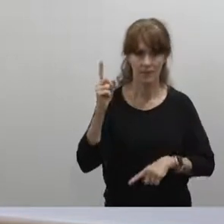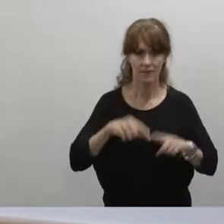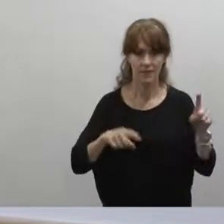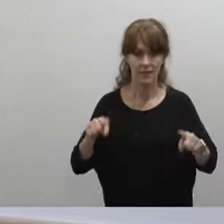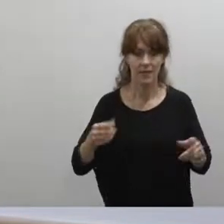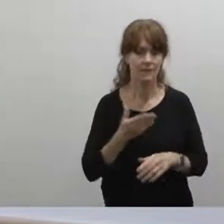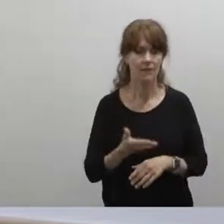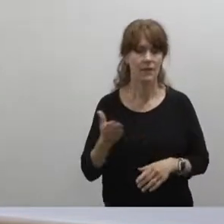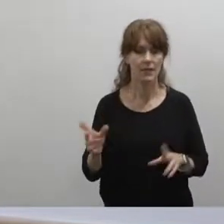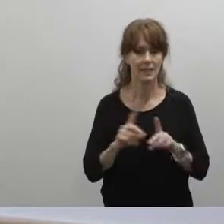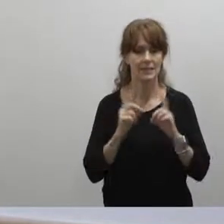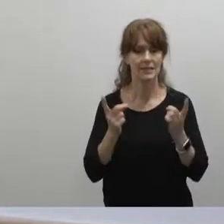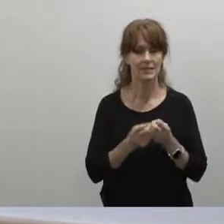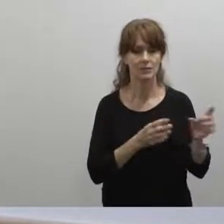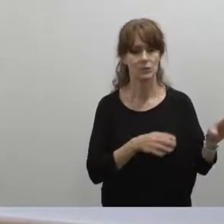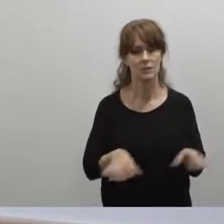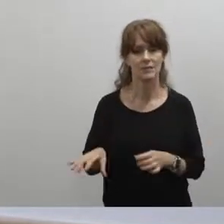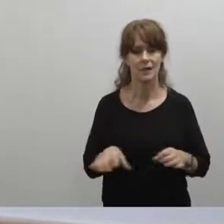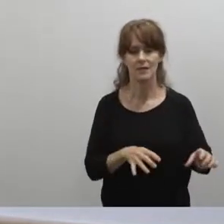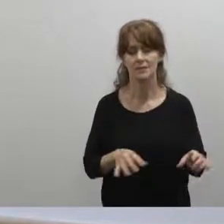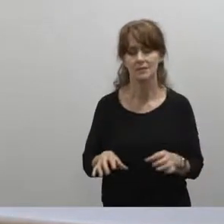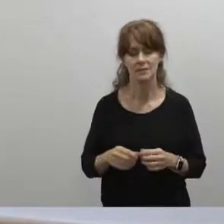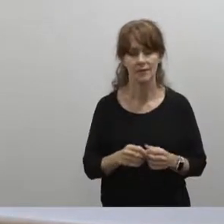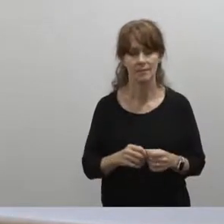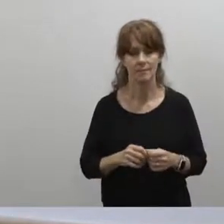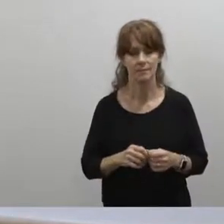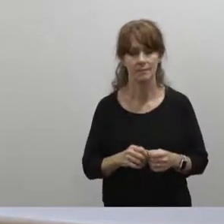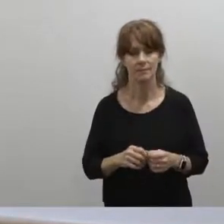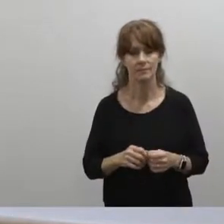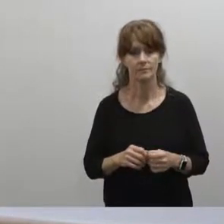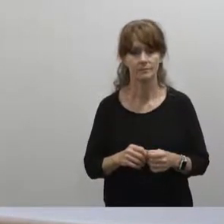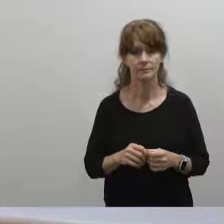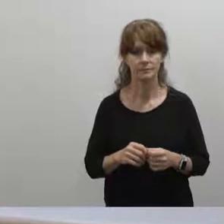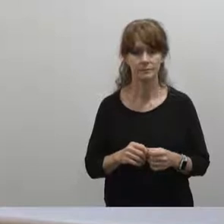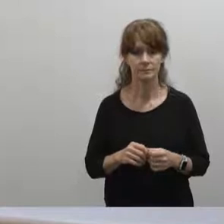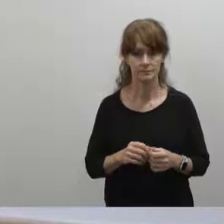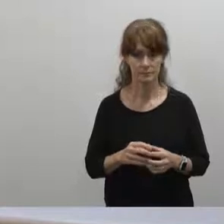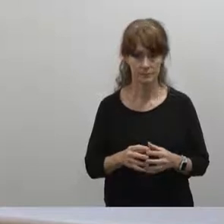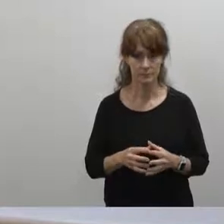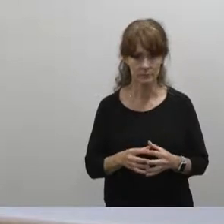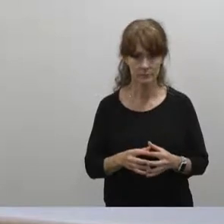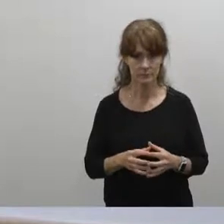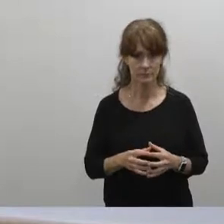nè, âm pi ở vậy đại district bàn riêng chậm phơi mờ,